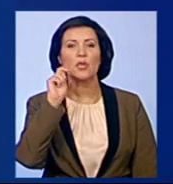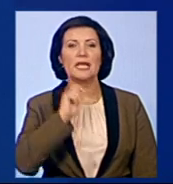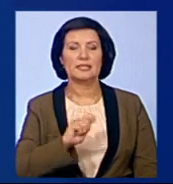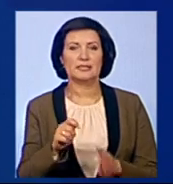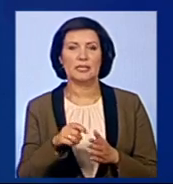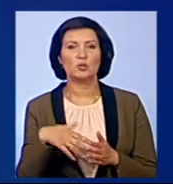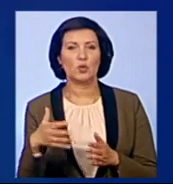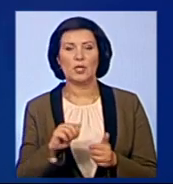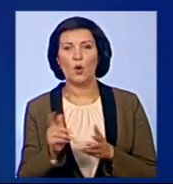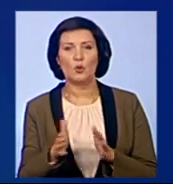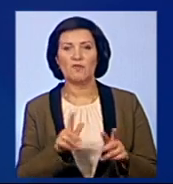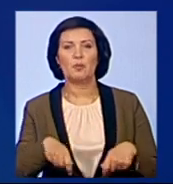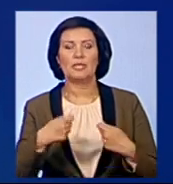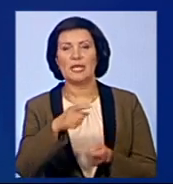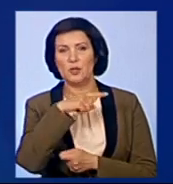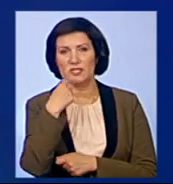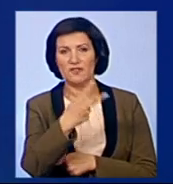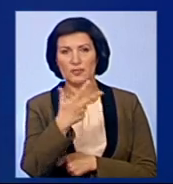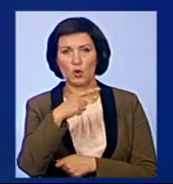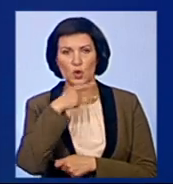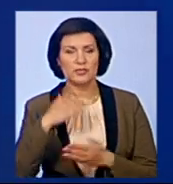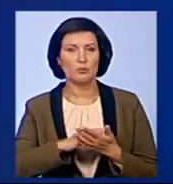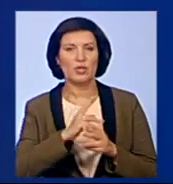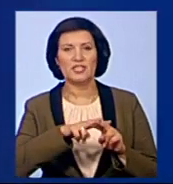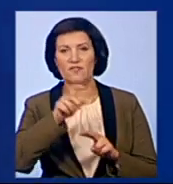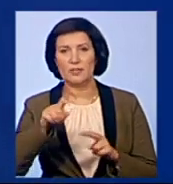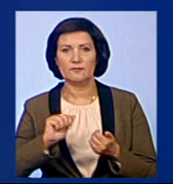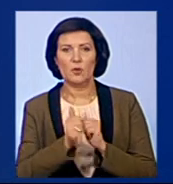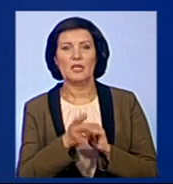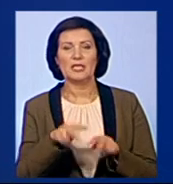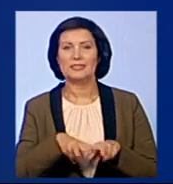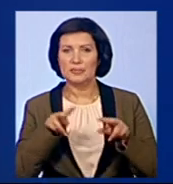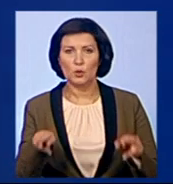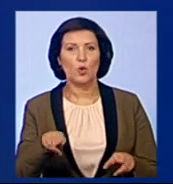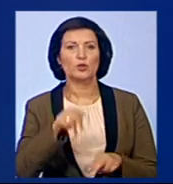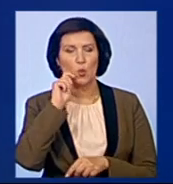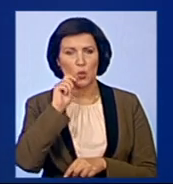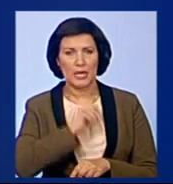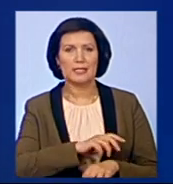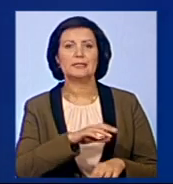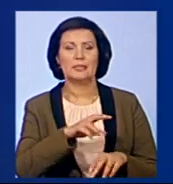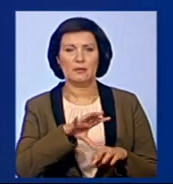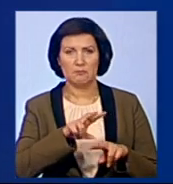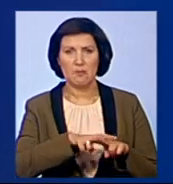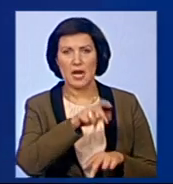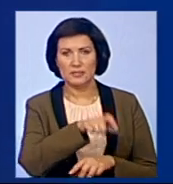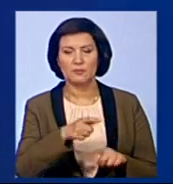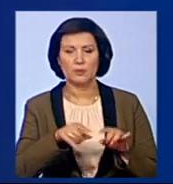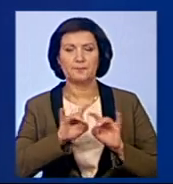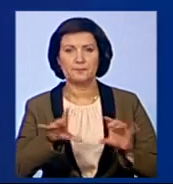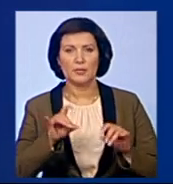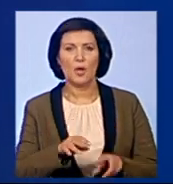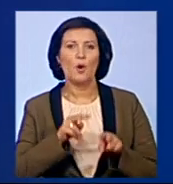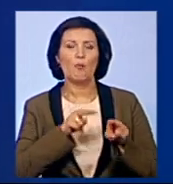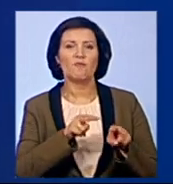Українська сторона готова передати Росії 23 російських політв'язнів в обмін на стількох же ж українських бранців. Про це сьогодні розказала